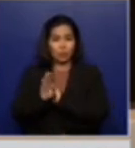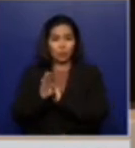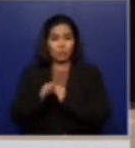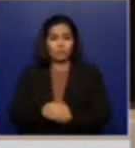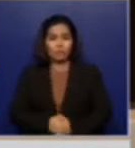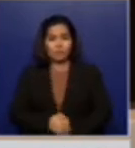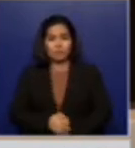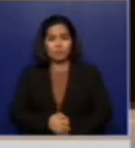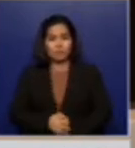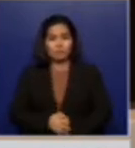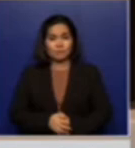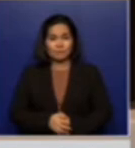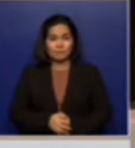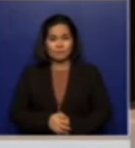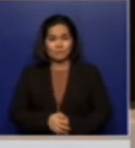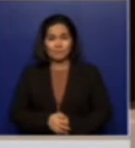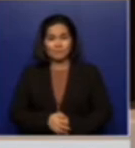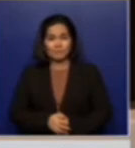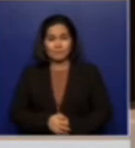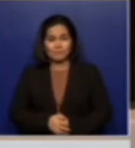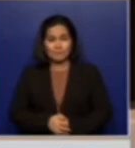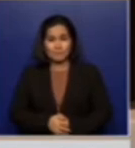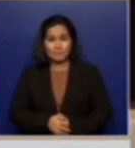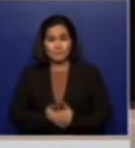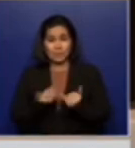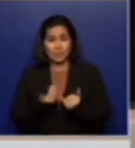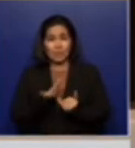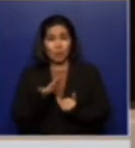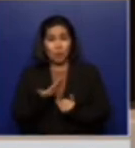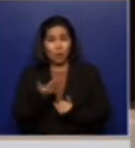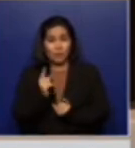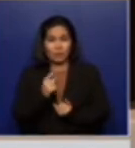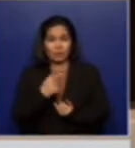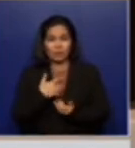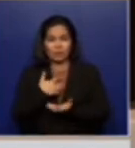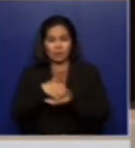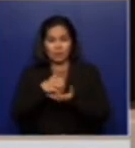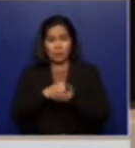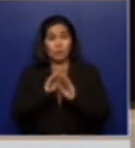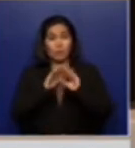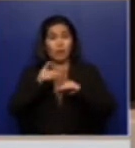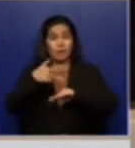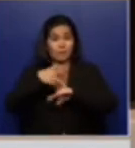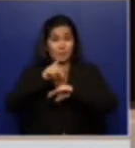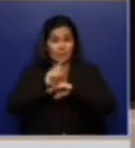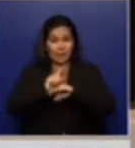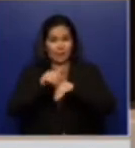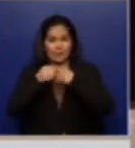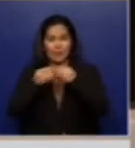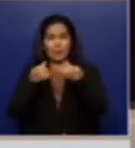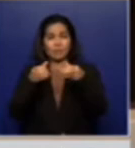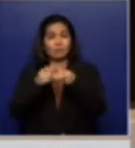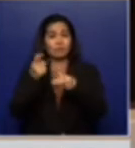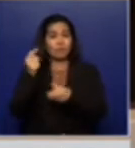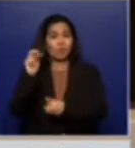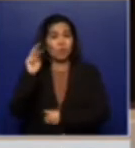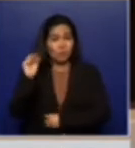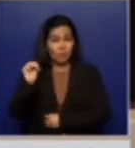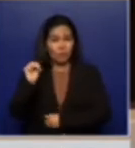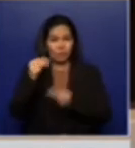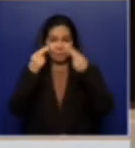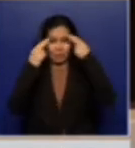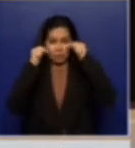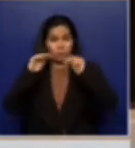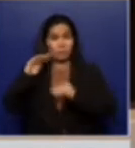วันนี้ขอพูดจากับท่านประธานผ่านไปยังคณะรัฐมนตรีนำโดยท่านน